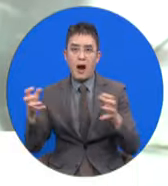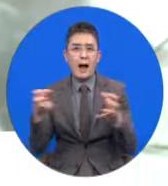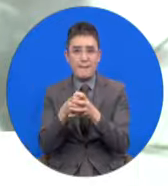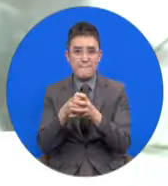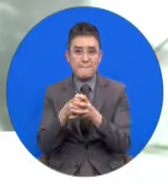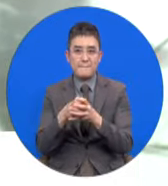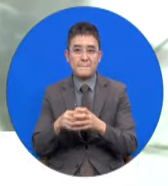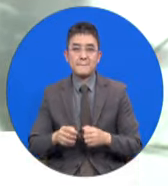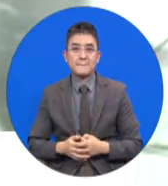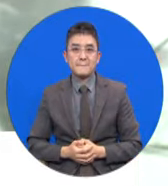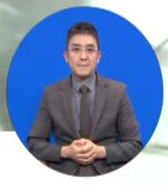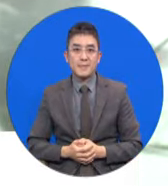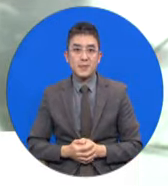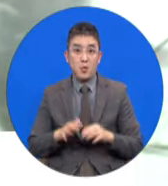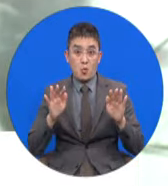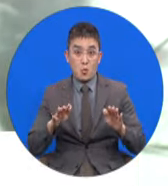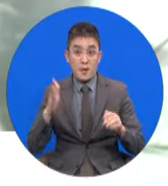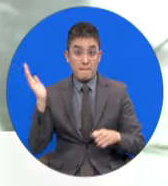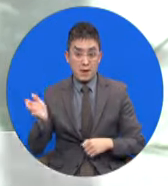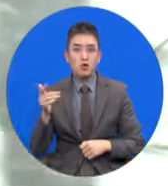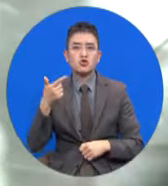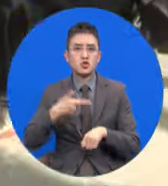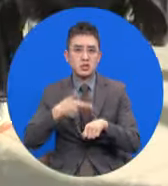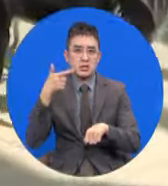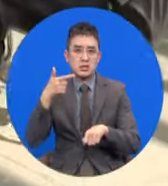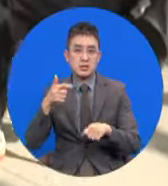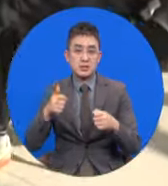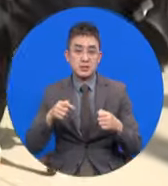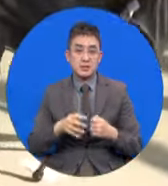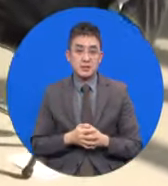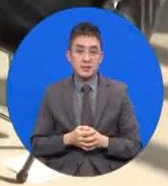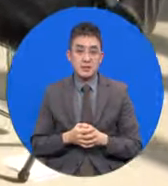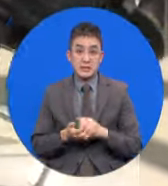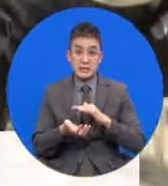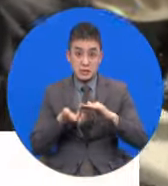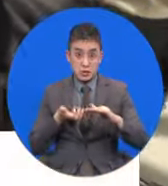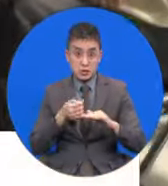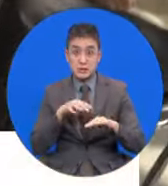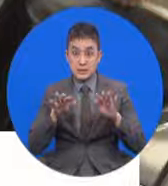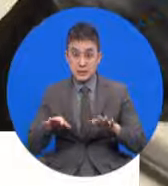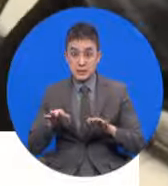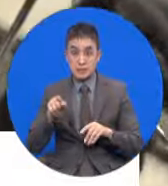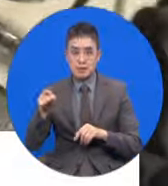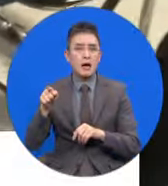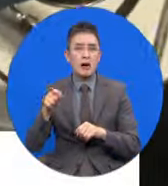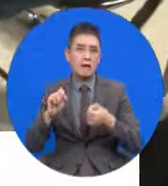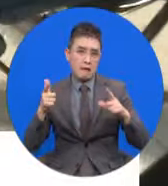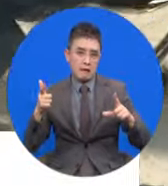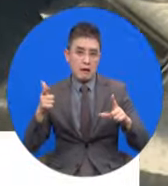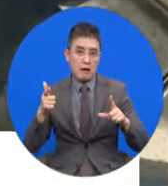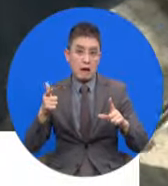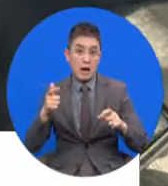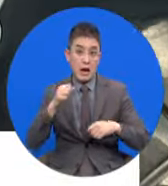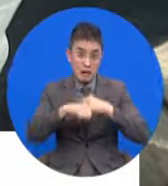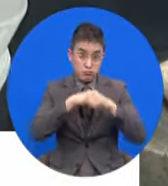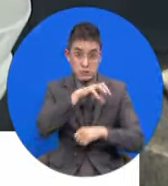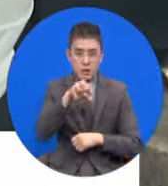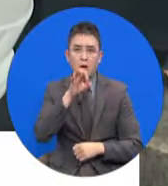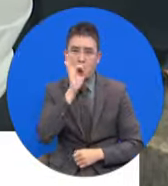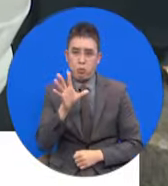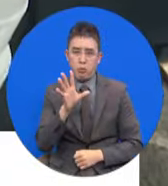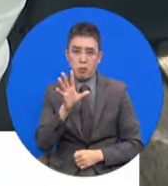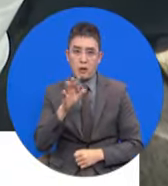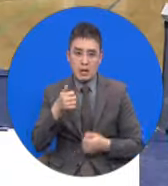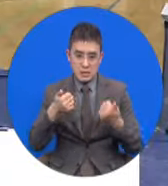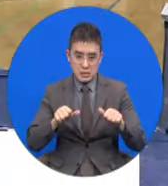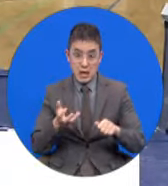진행됩니다. 사전투표와 달리 주민등록지 기준으로 지정된 투표소에서만 투표할 수 있는데요. 투표소 위치는 인터넷 투표소